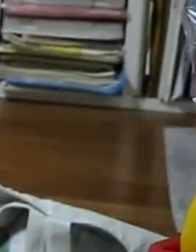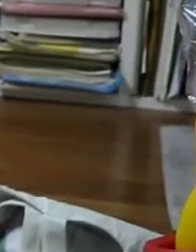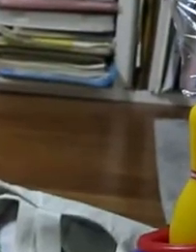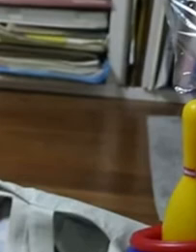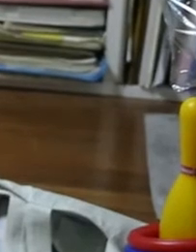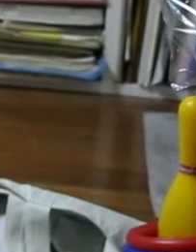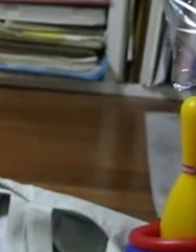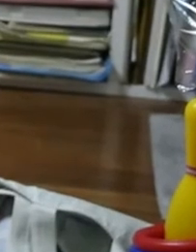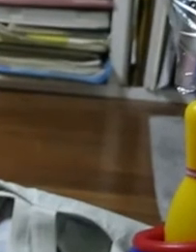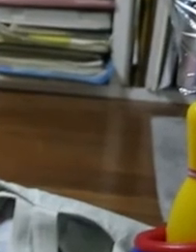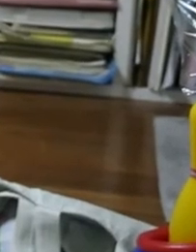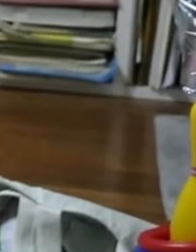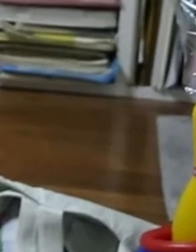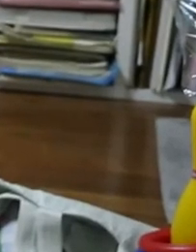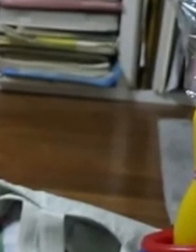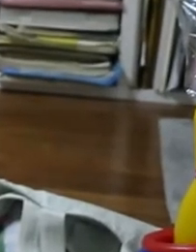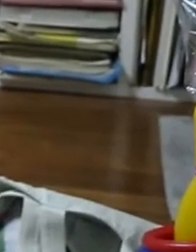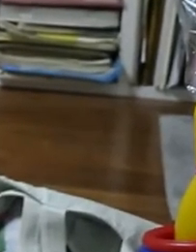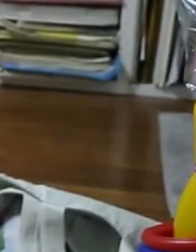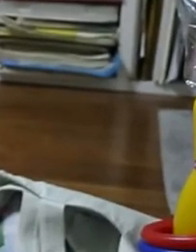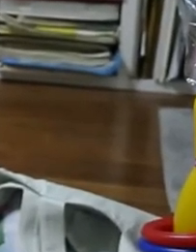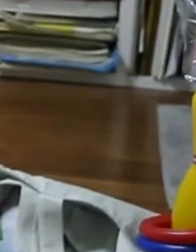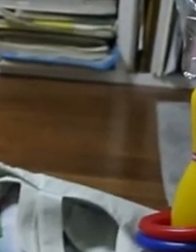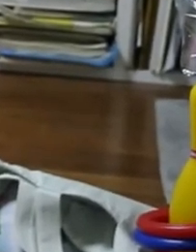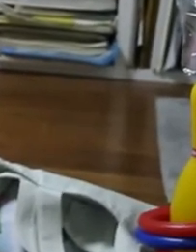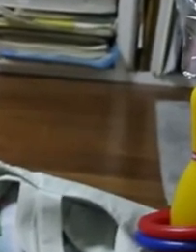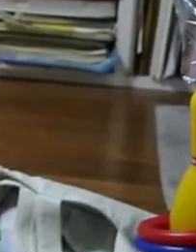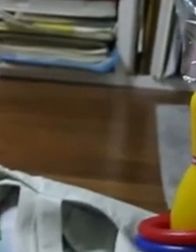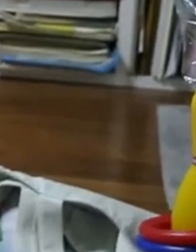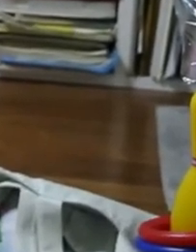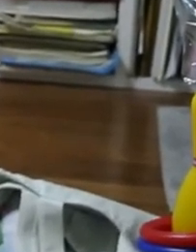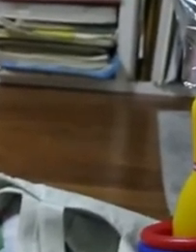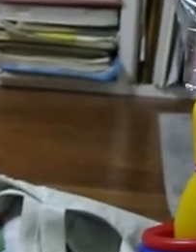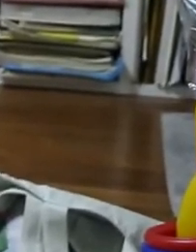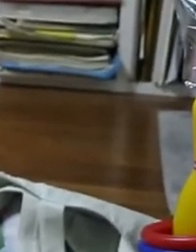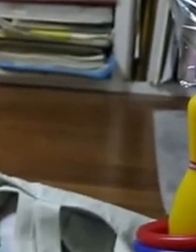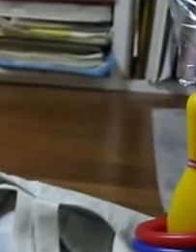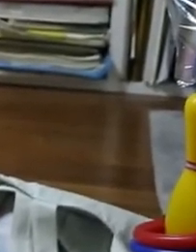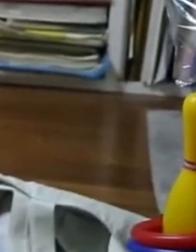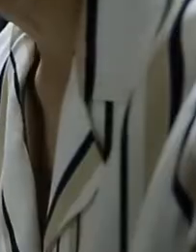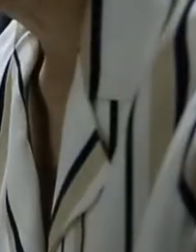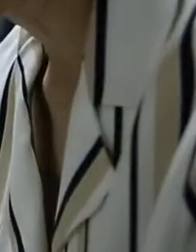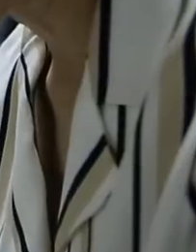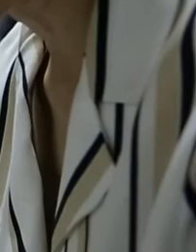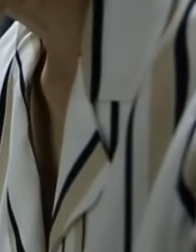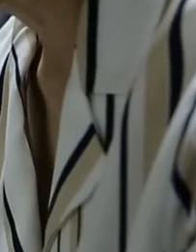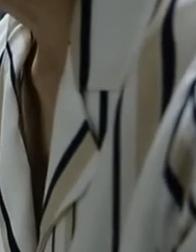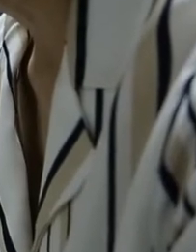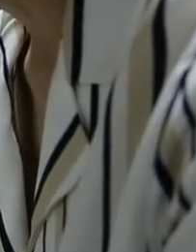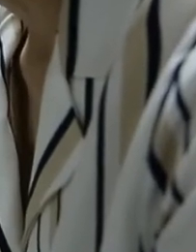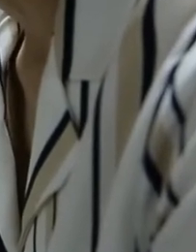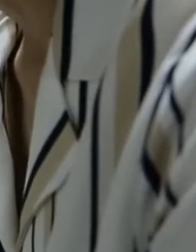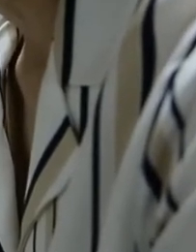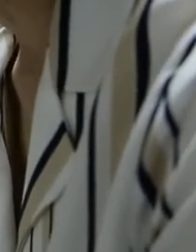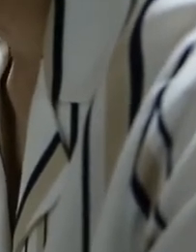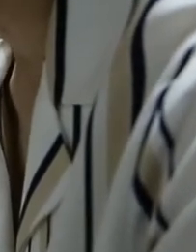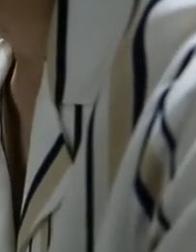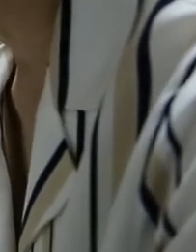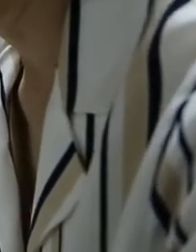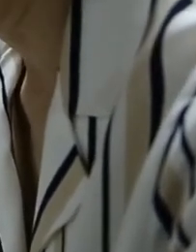애기는 좀 더 중증해요. 네, 그래서 저희 애기는 더 달아주셔야